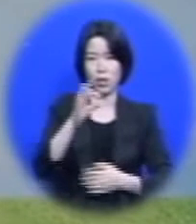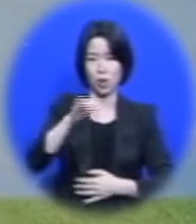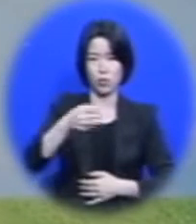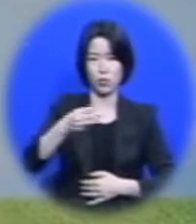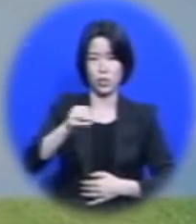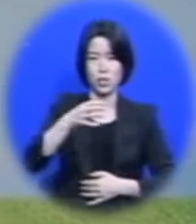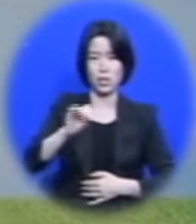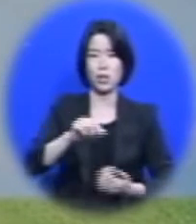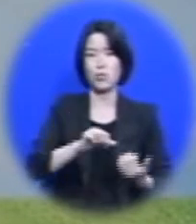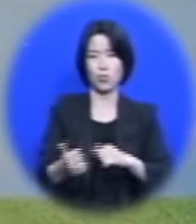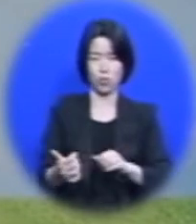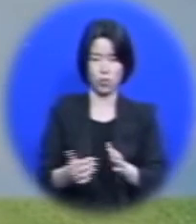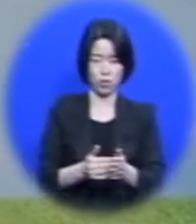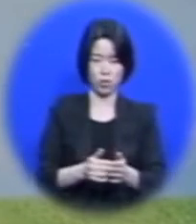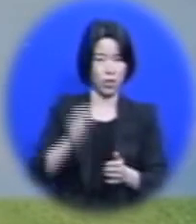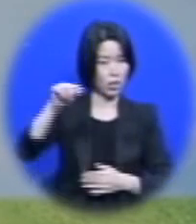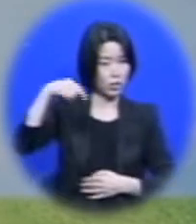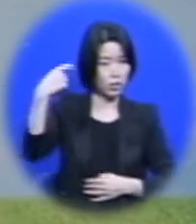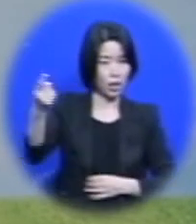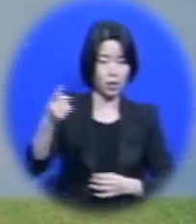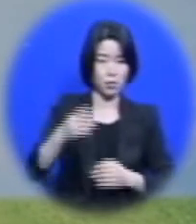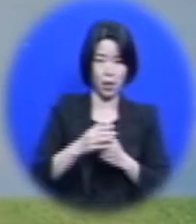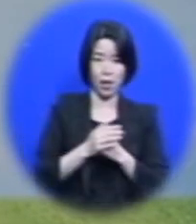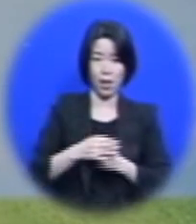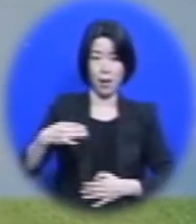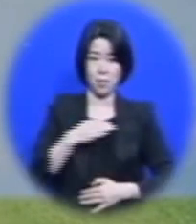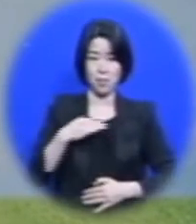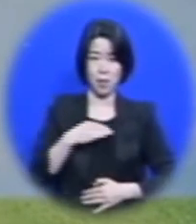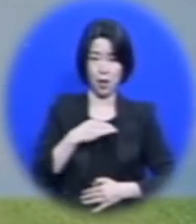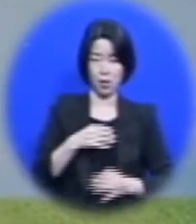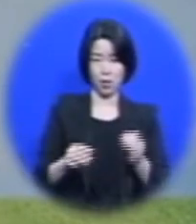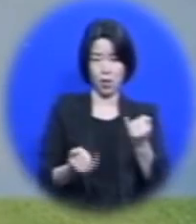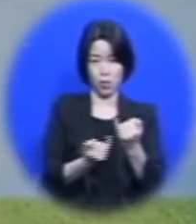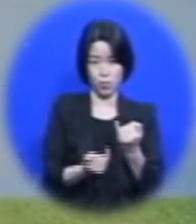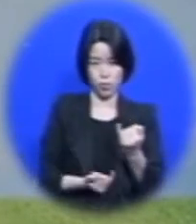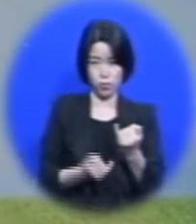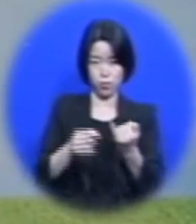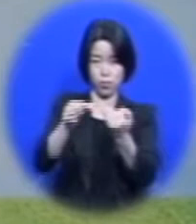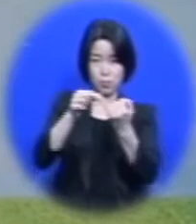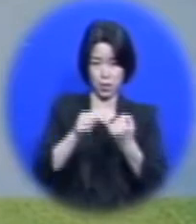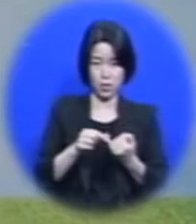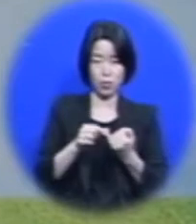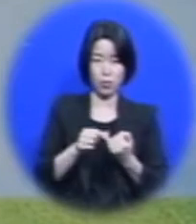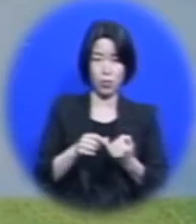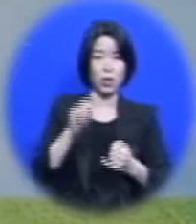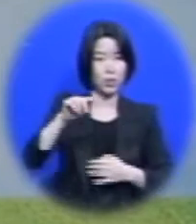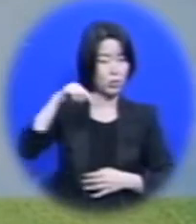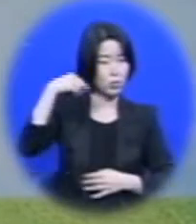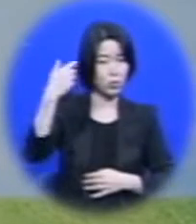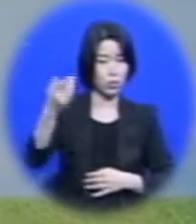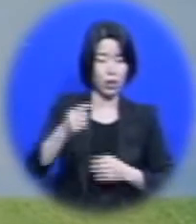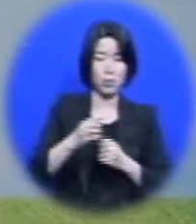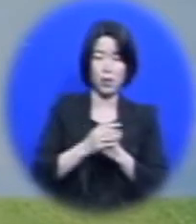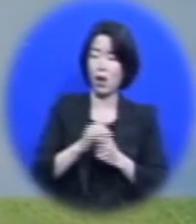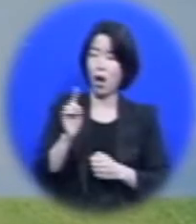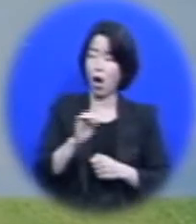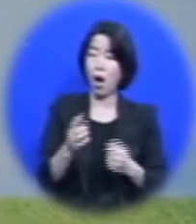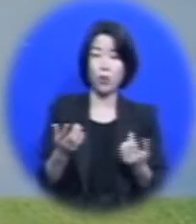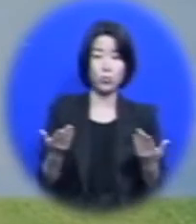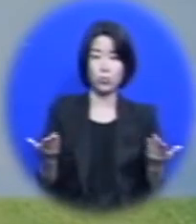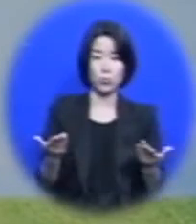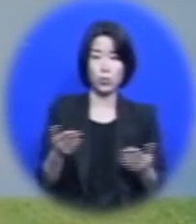그 다음에 다윗이 밧세바를 후처로 맞아들이고 그리고는 정말 아무 일이 없었던